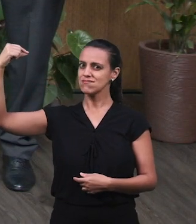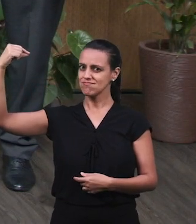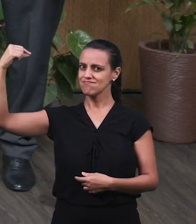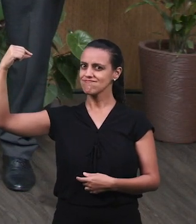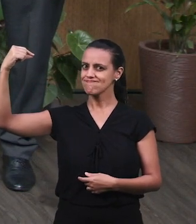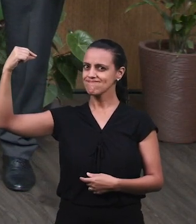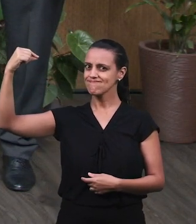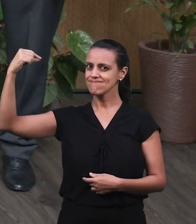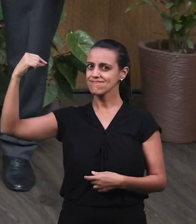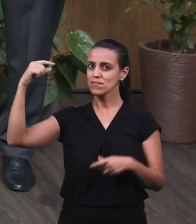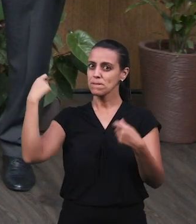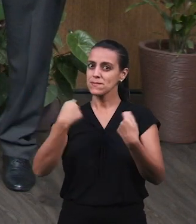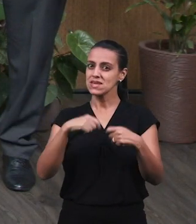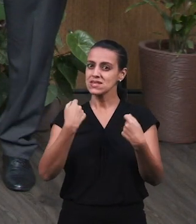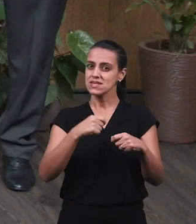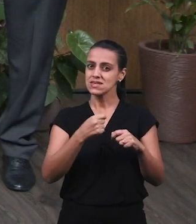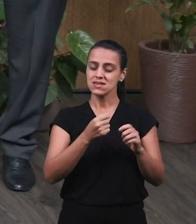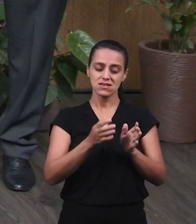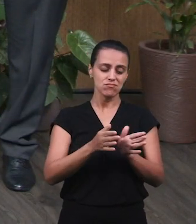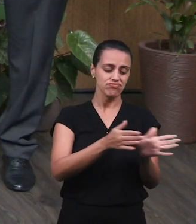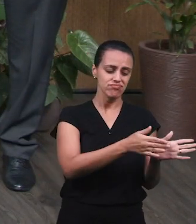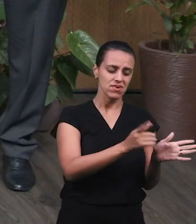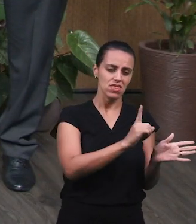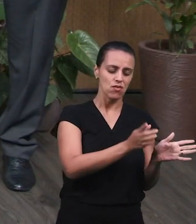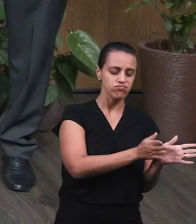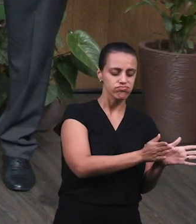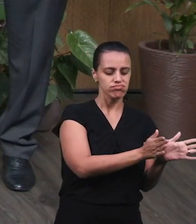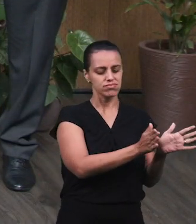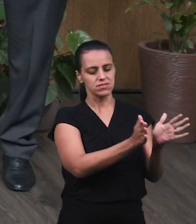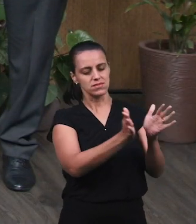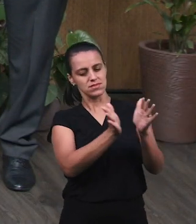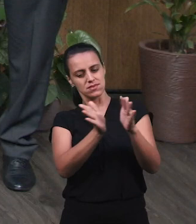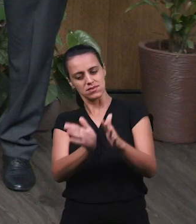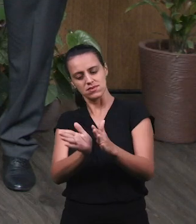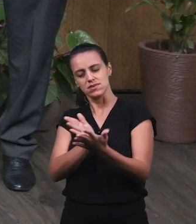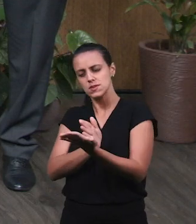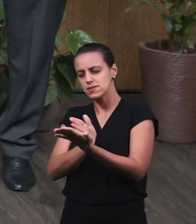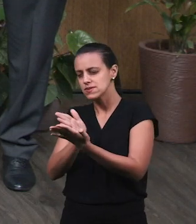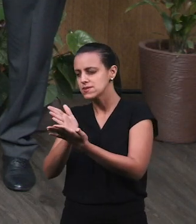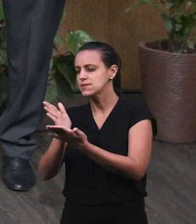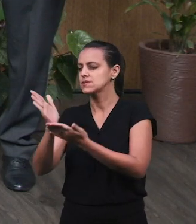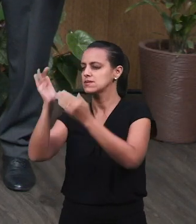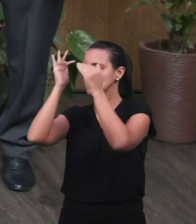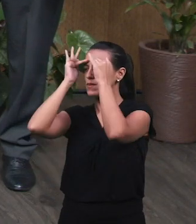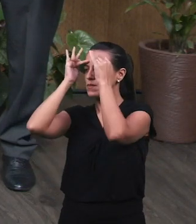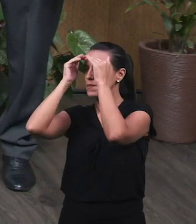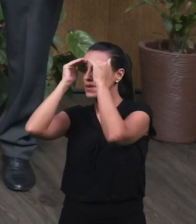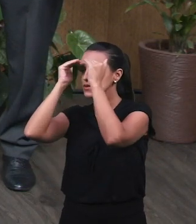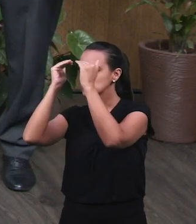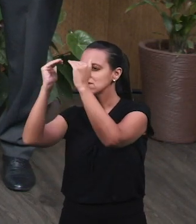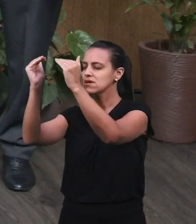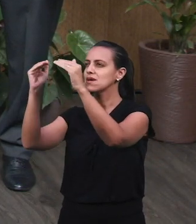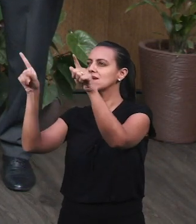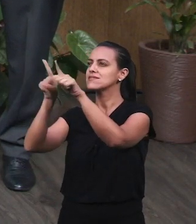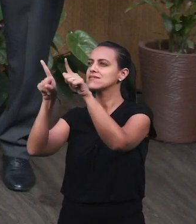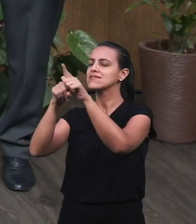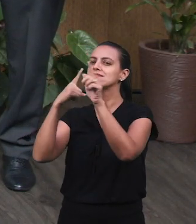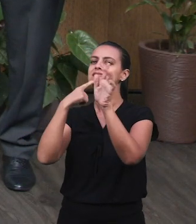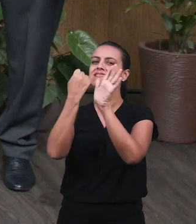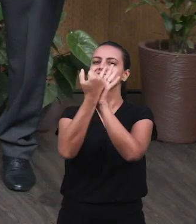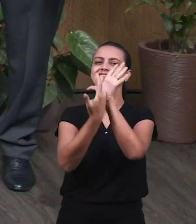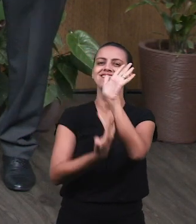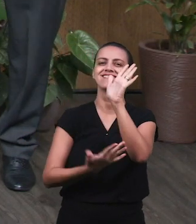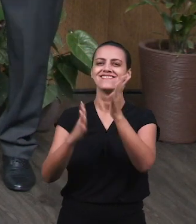Saint pour une vie d'obéissance et aspersion du sang du Seigneur Jésus. C'est-à-dire, ce